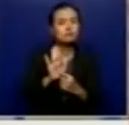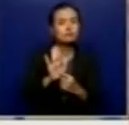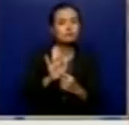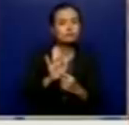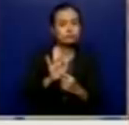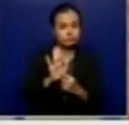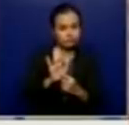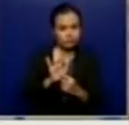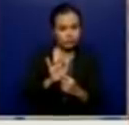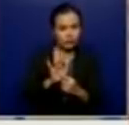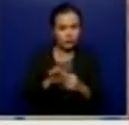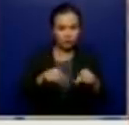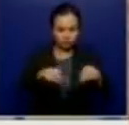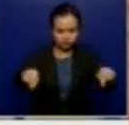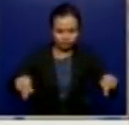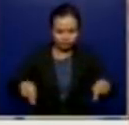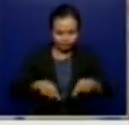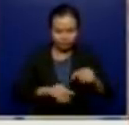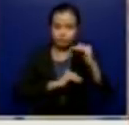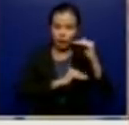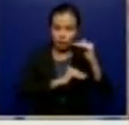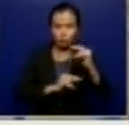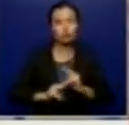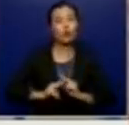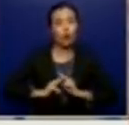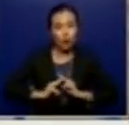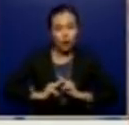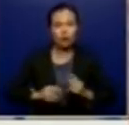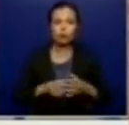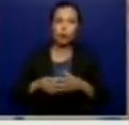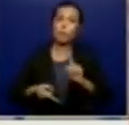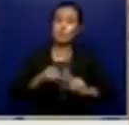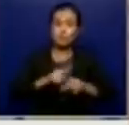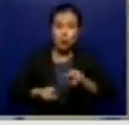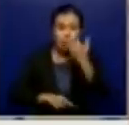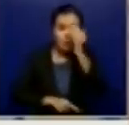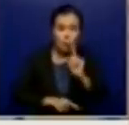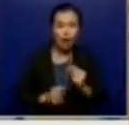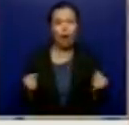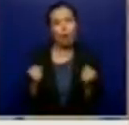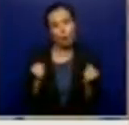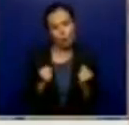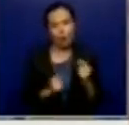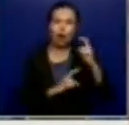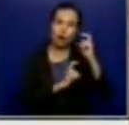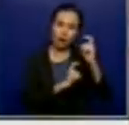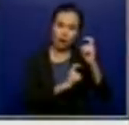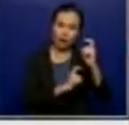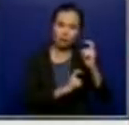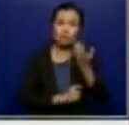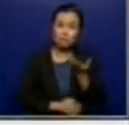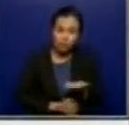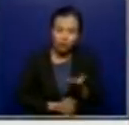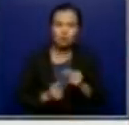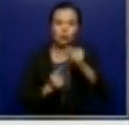องถูกควบคุมบริเวณด้วยตัวของเขาเองด้วยพรรคพวกของเขาเองเพราะกลัวความปลอดภัยนี่หรือครับประเทศไท